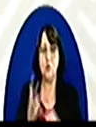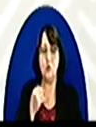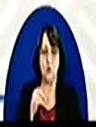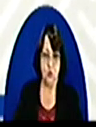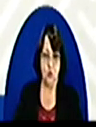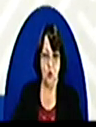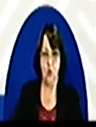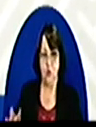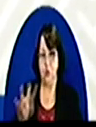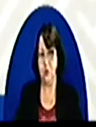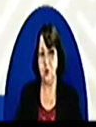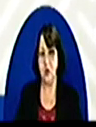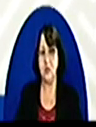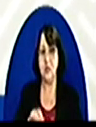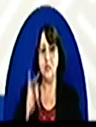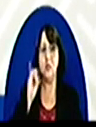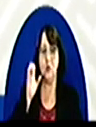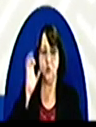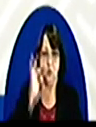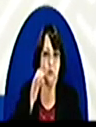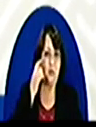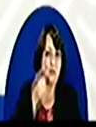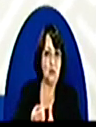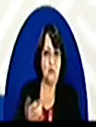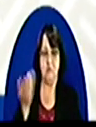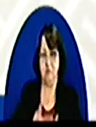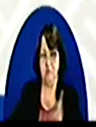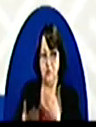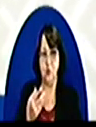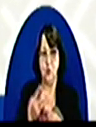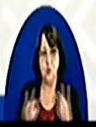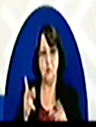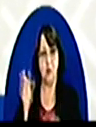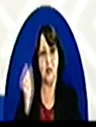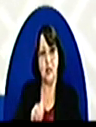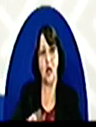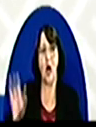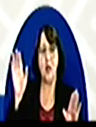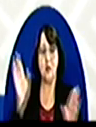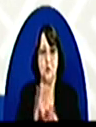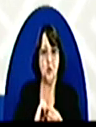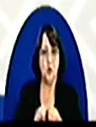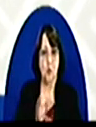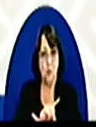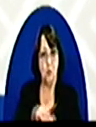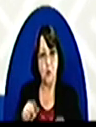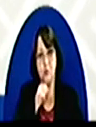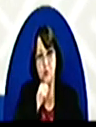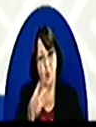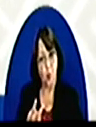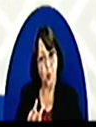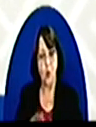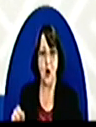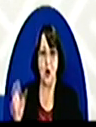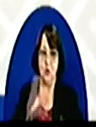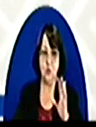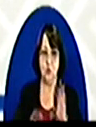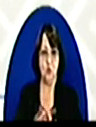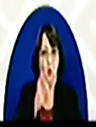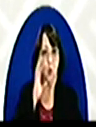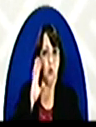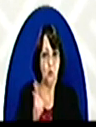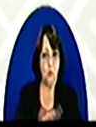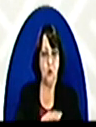нутгаас асар хэмжээний санлууд ирж байгаа. Арай үндэснийхээ баяр наадмыг хийх юм болчихж байгаа юм биш үсттэй. Энэ чинь сонгуулийн хийдэг